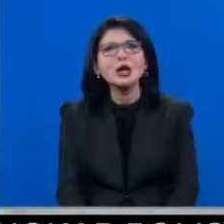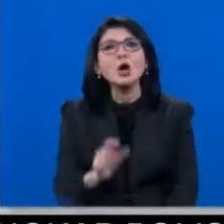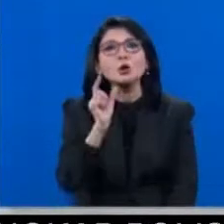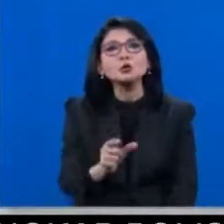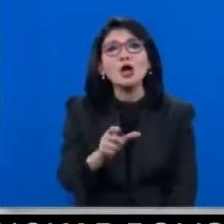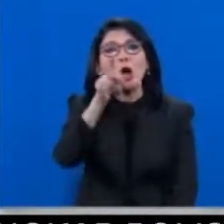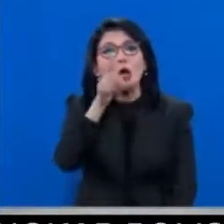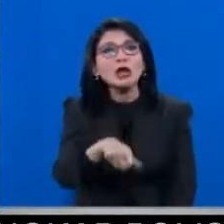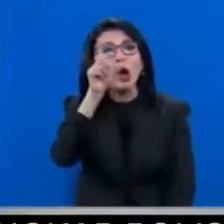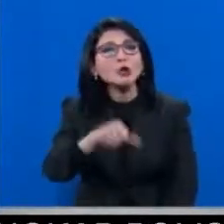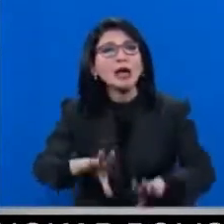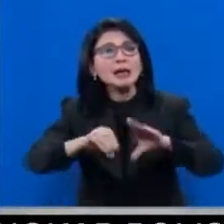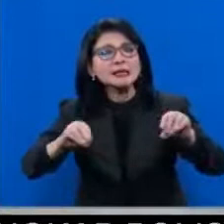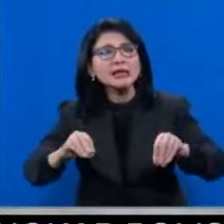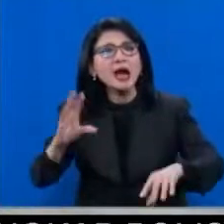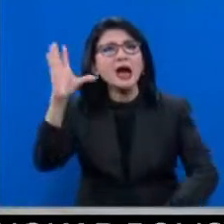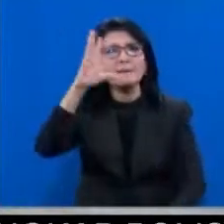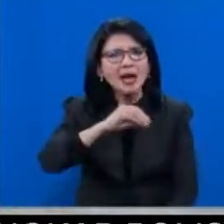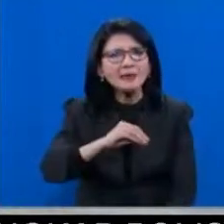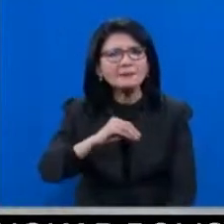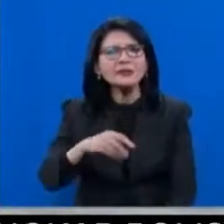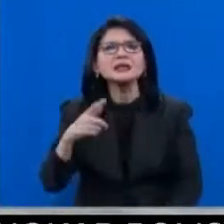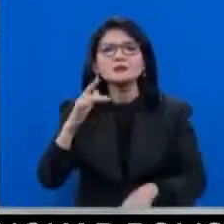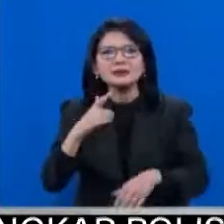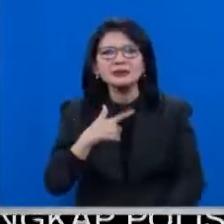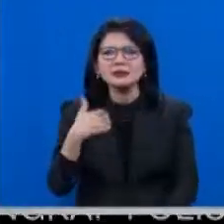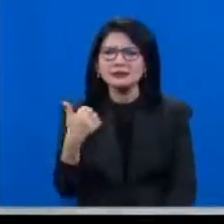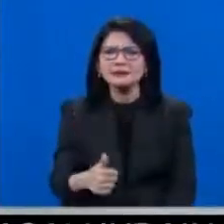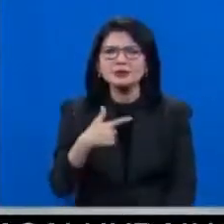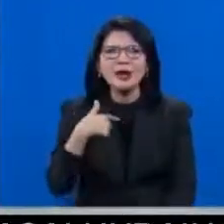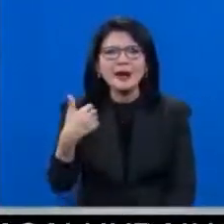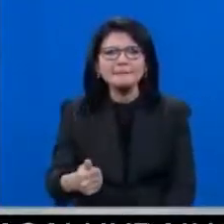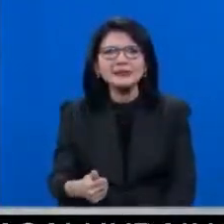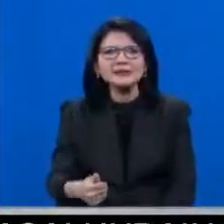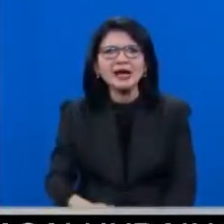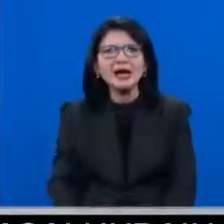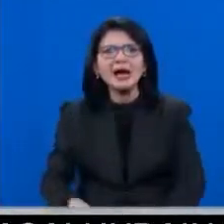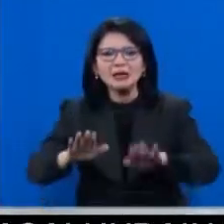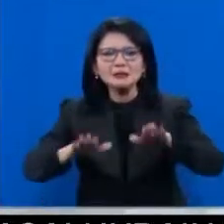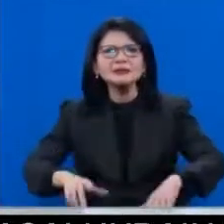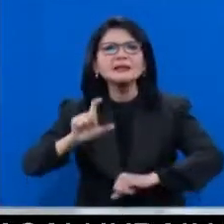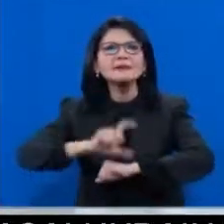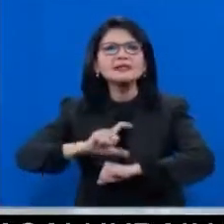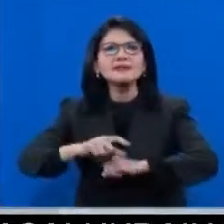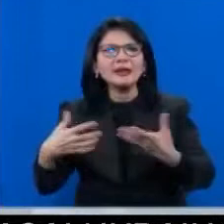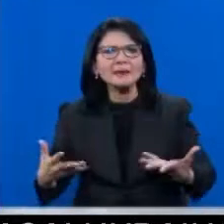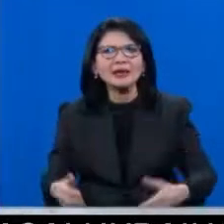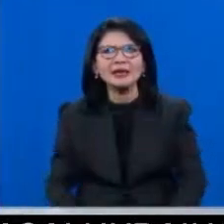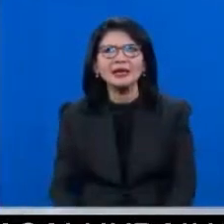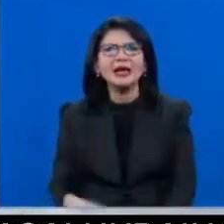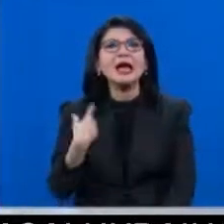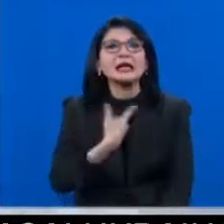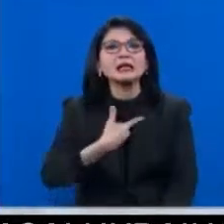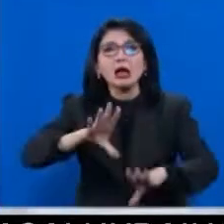pekerja-pekerja tersebut untuk bisa melakukan iktikaf di malam hari? Oh, ya kan kita kerja nggak terus-terusan.